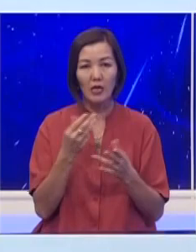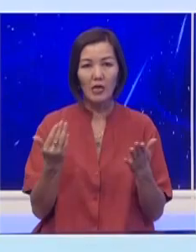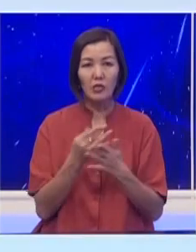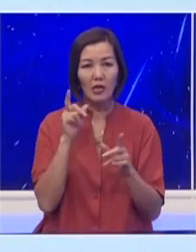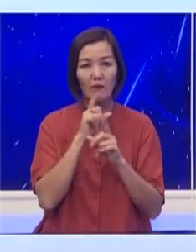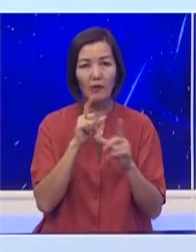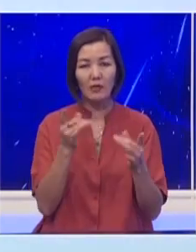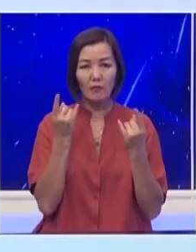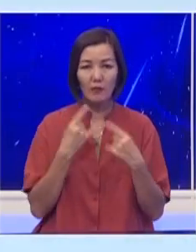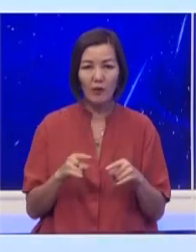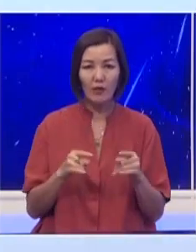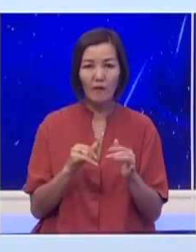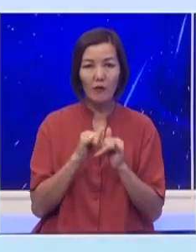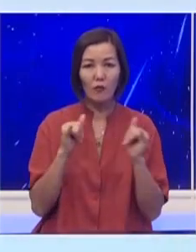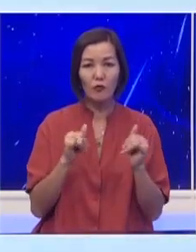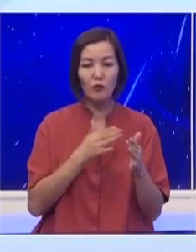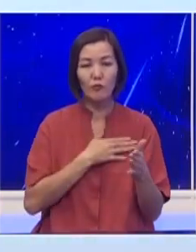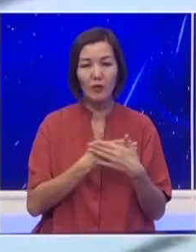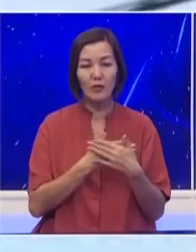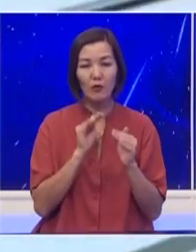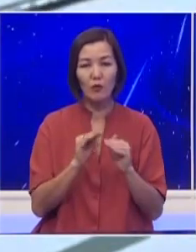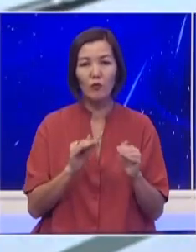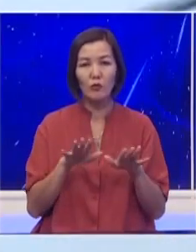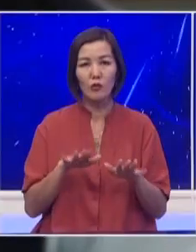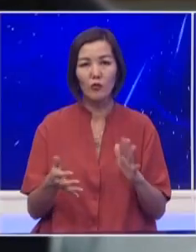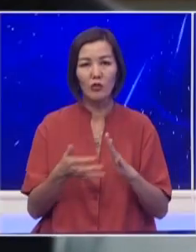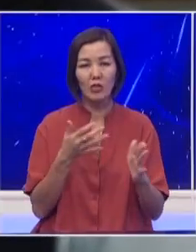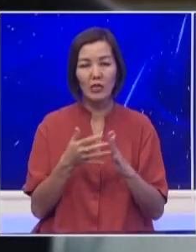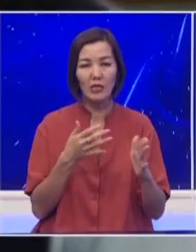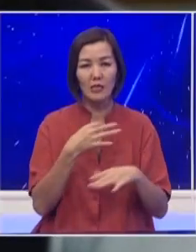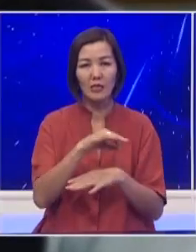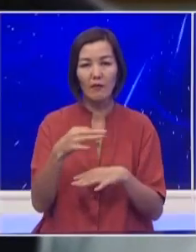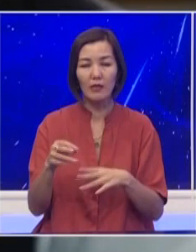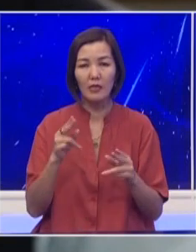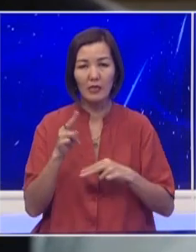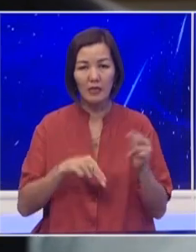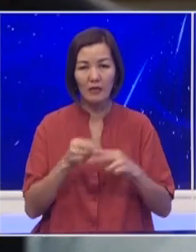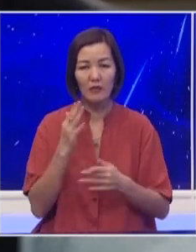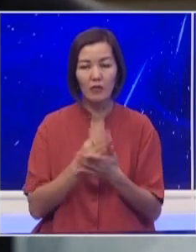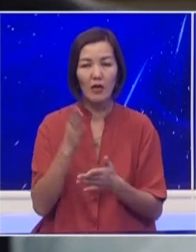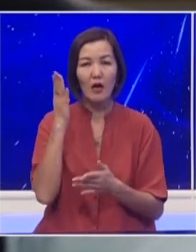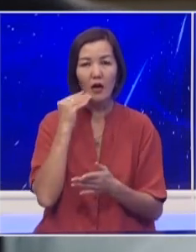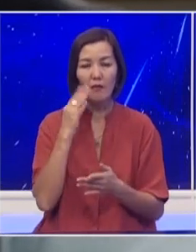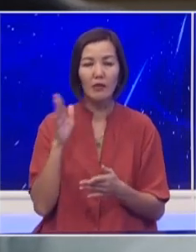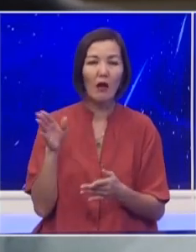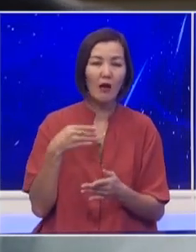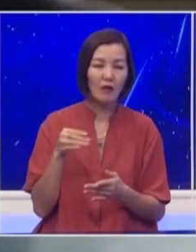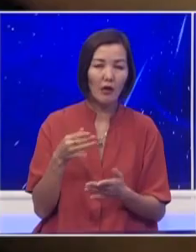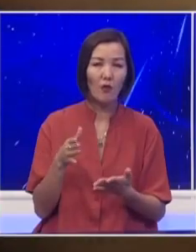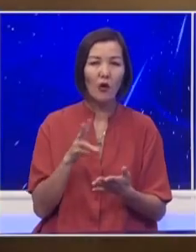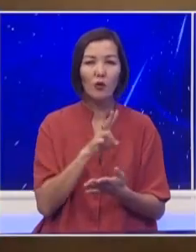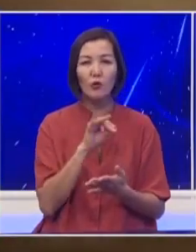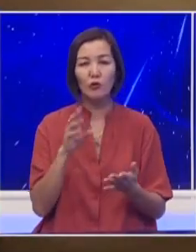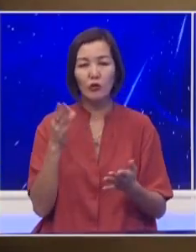көпшілігі демографиялық өсім белсенді және оқушылар орны жеткіліксіз аймақтарда салынып жатыр. Бұл Алматы, Атырау облысы және